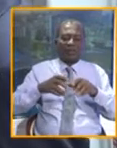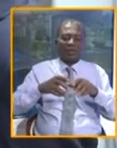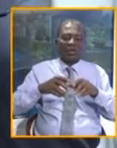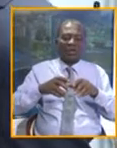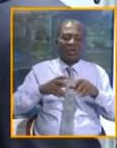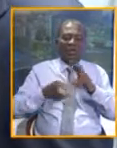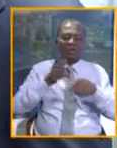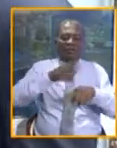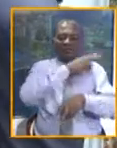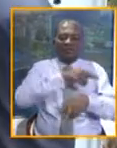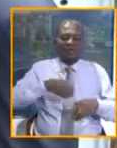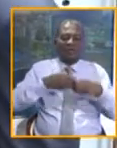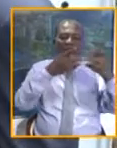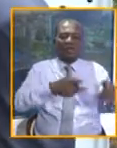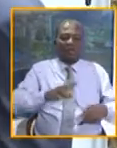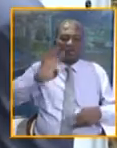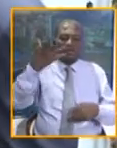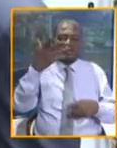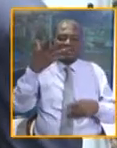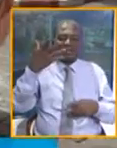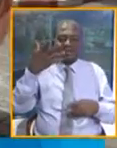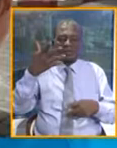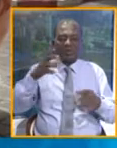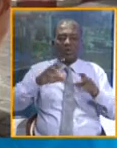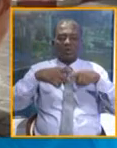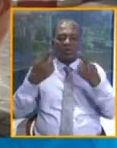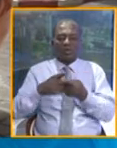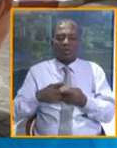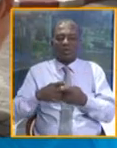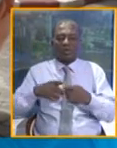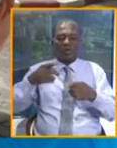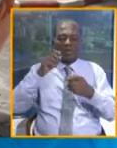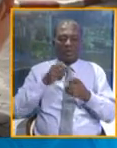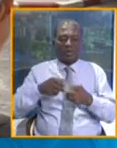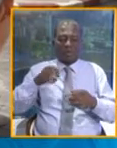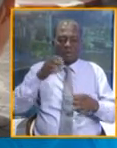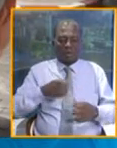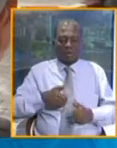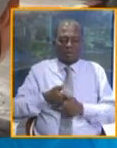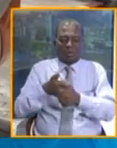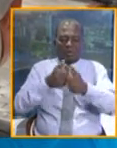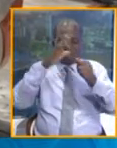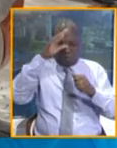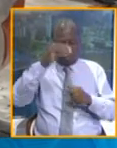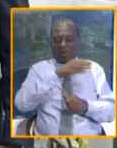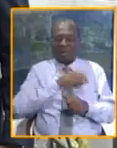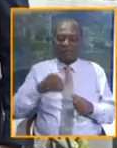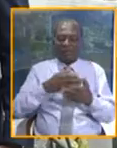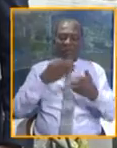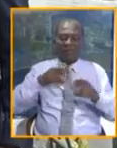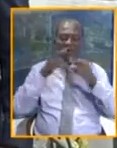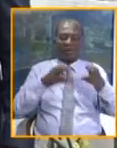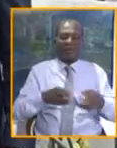la 5e compagnie des sapeurs-pompiers militaires de Korogo par l'équipe municipale. Avant la remise de l'ambulance, la Fondation Petrossi